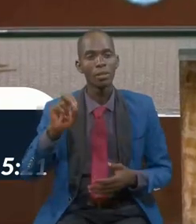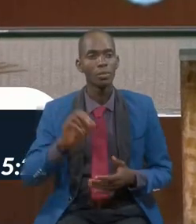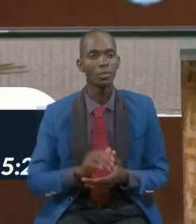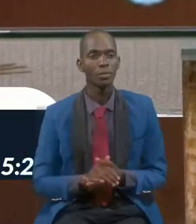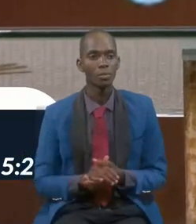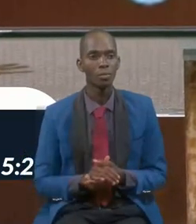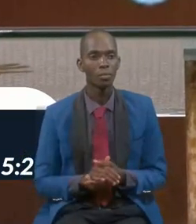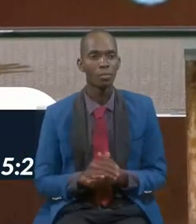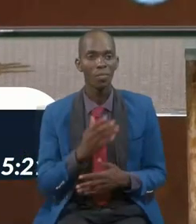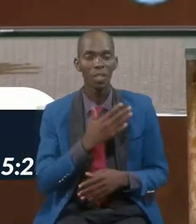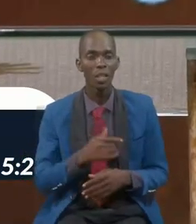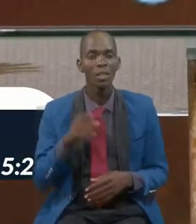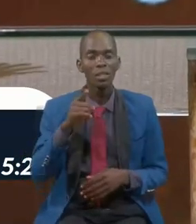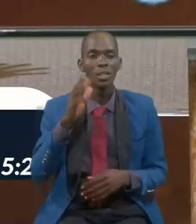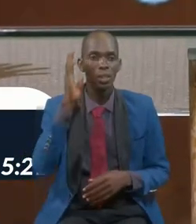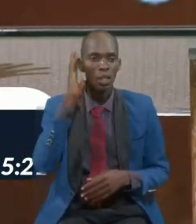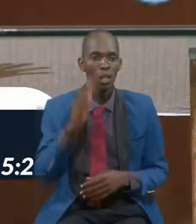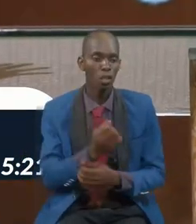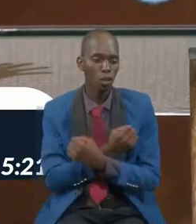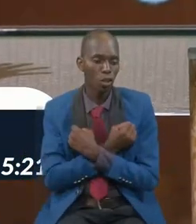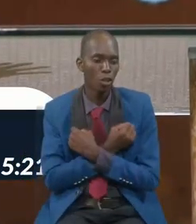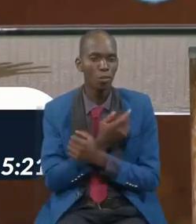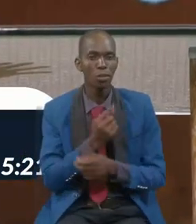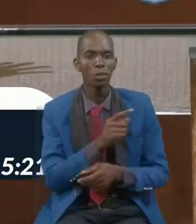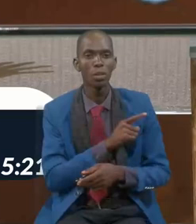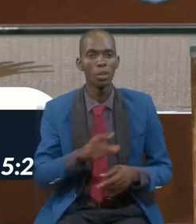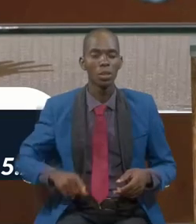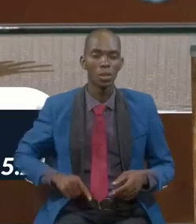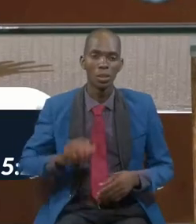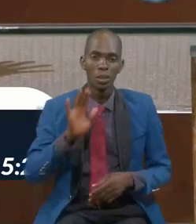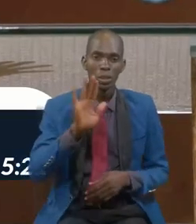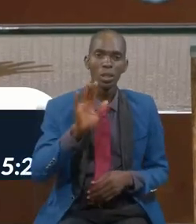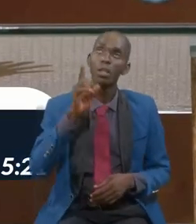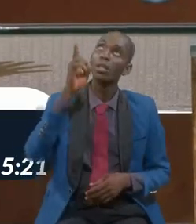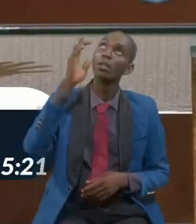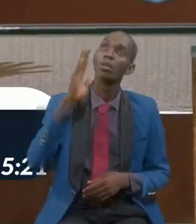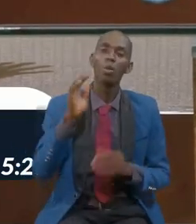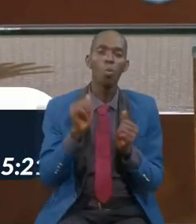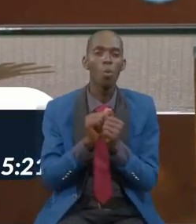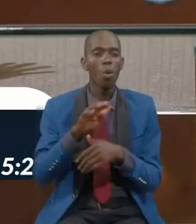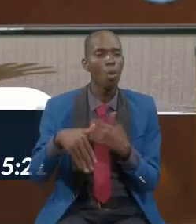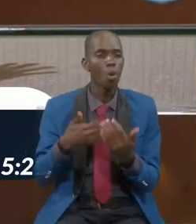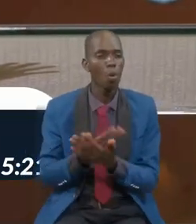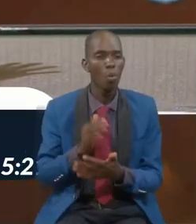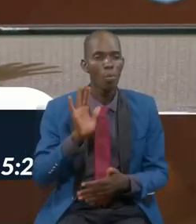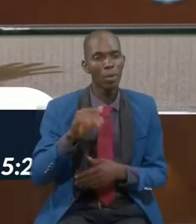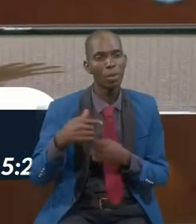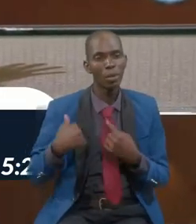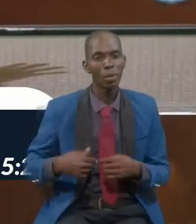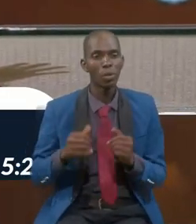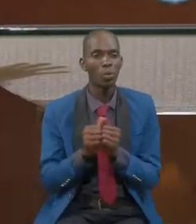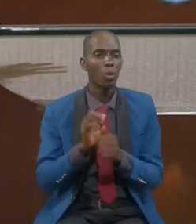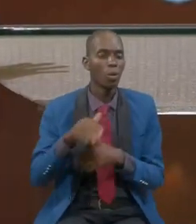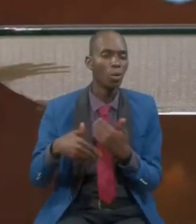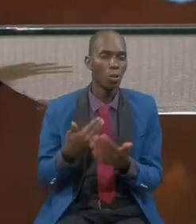30. Et tu aimeras le Seigneur ton Dieu de tout ton